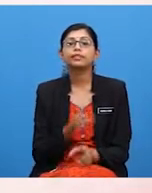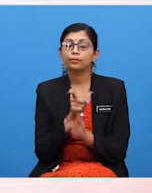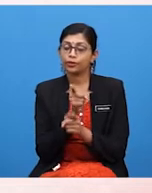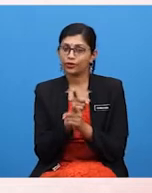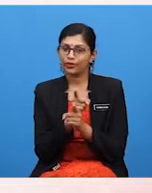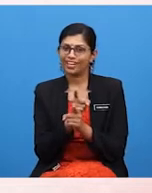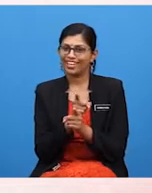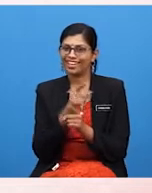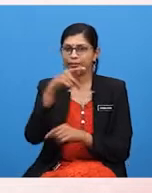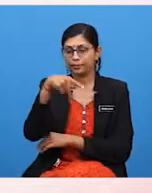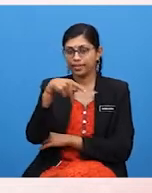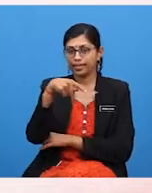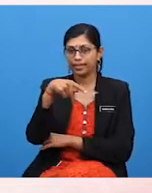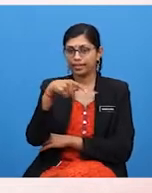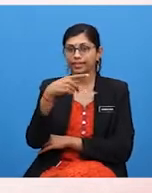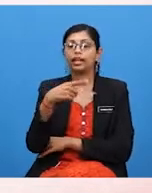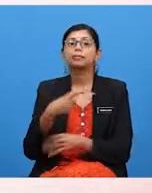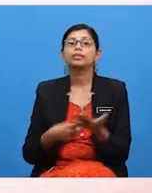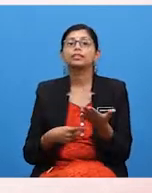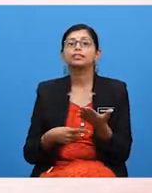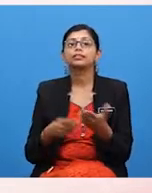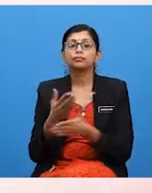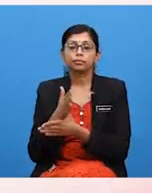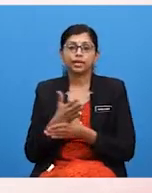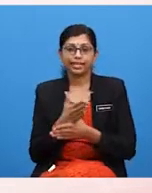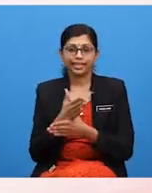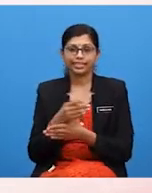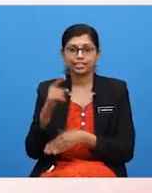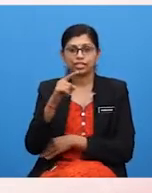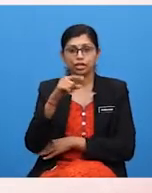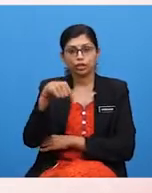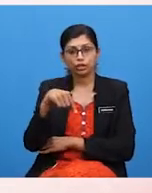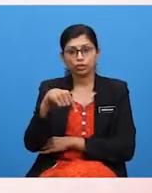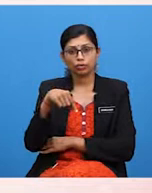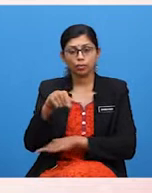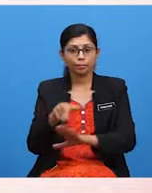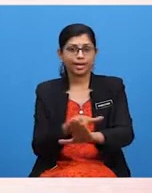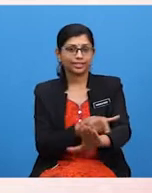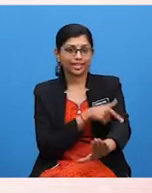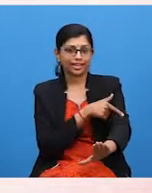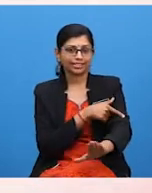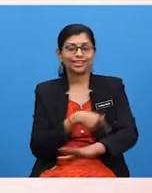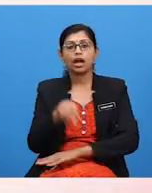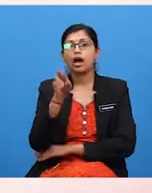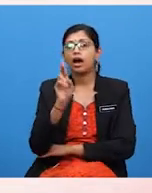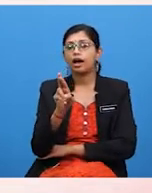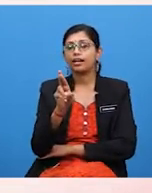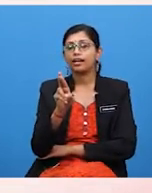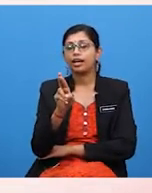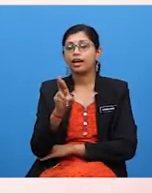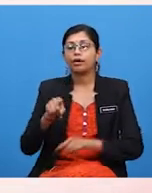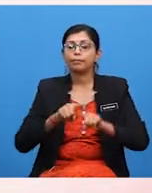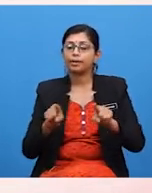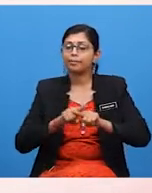Betul. P ialah zon pembahagian. Q ialah zon pemanjangan dan